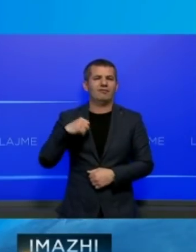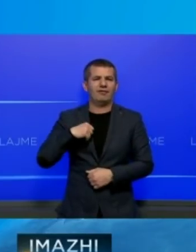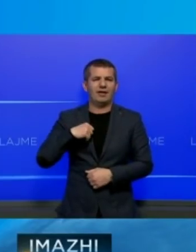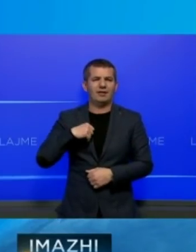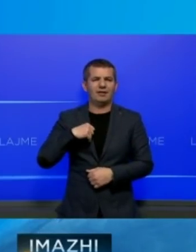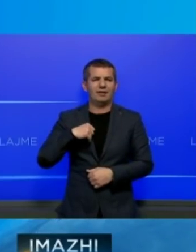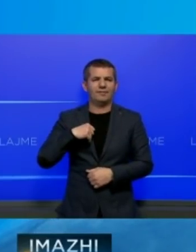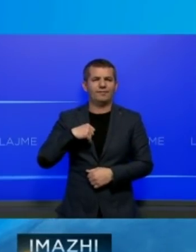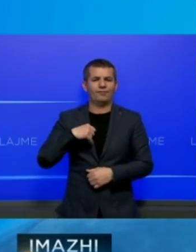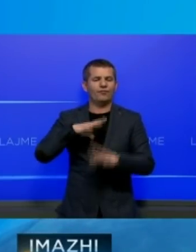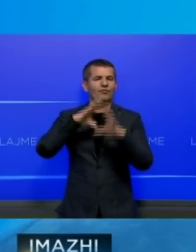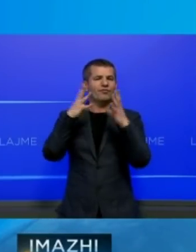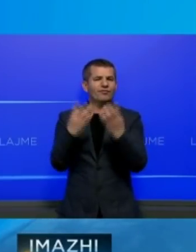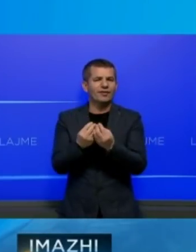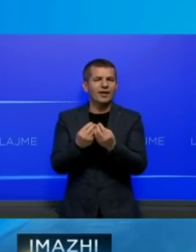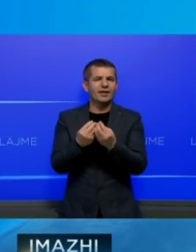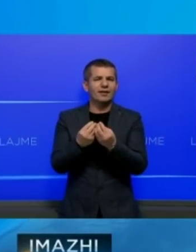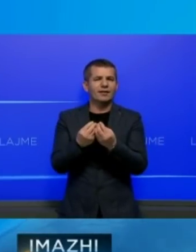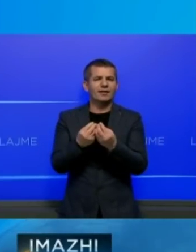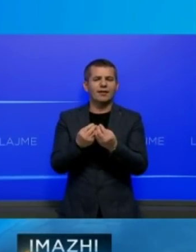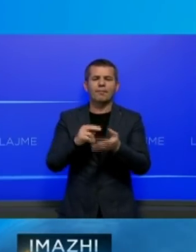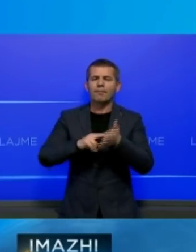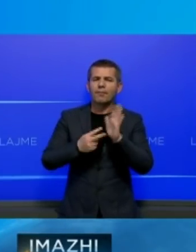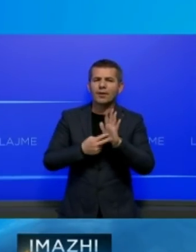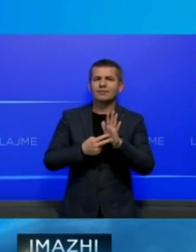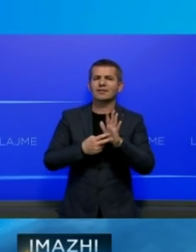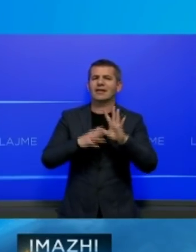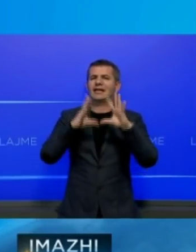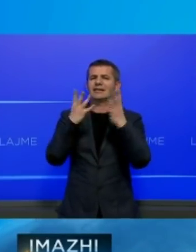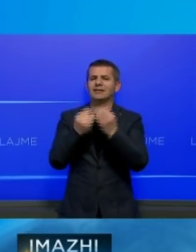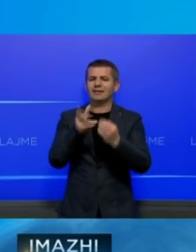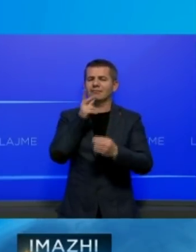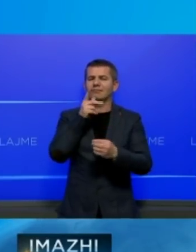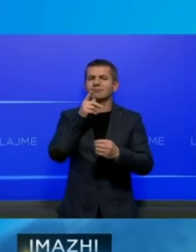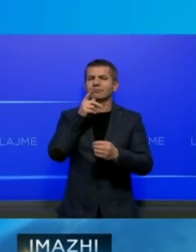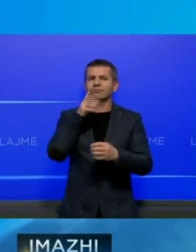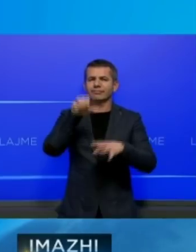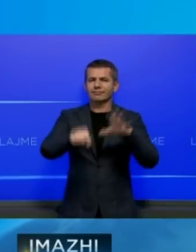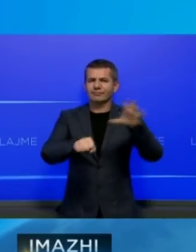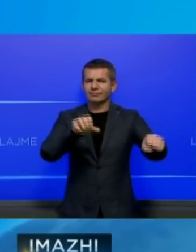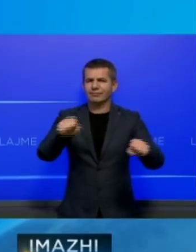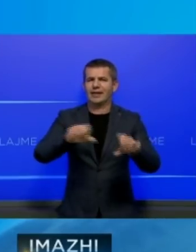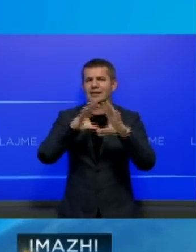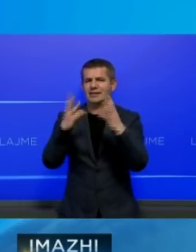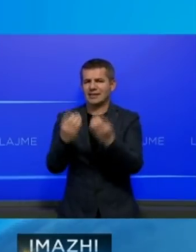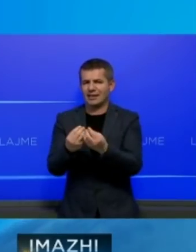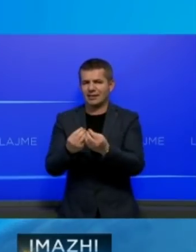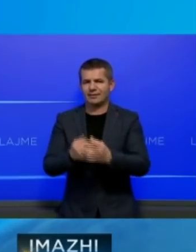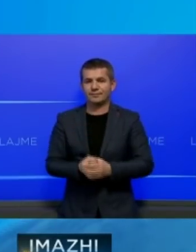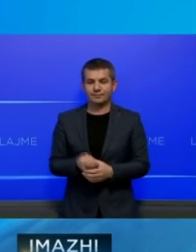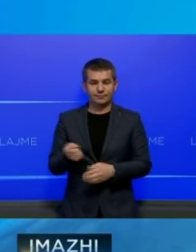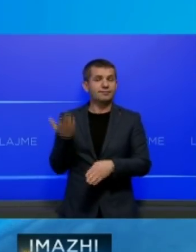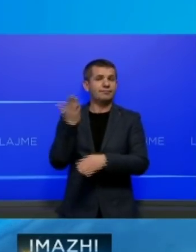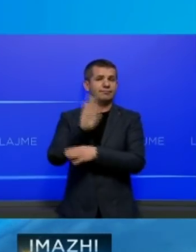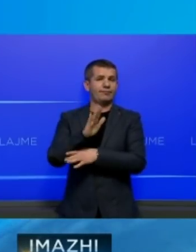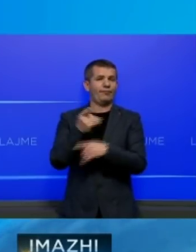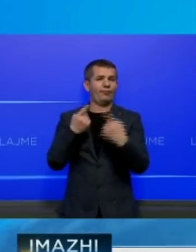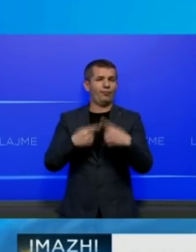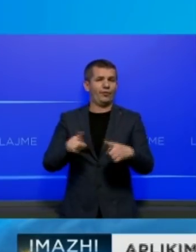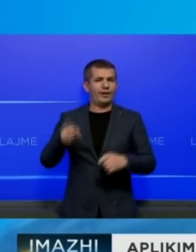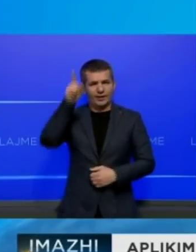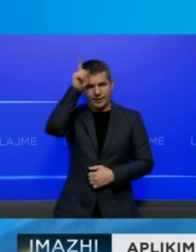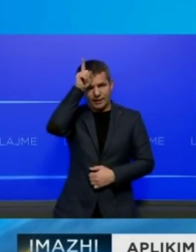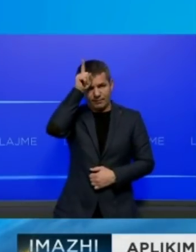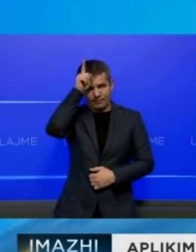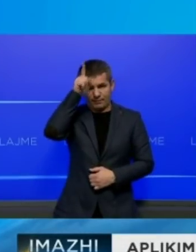prizmit koordinatave, kalkulimeve geopolitike e balistike. Emisari i posaçëm gjerman për Ballkanin